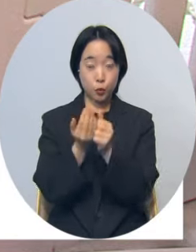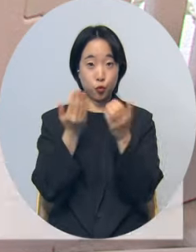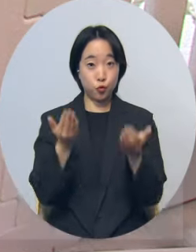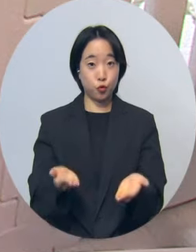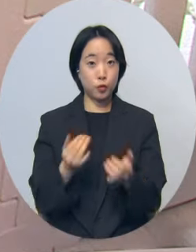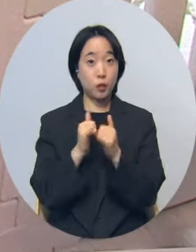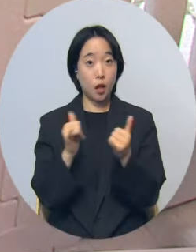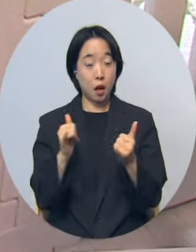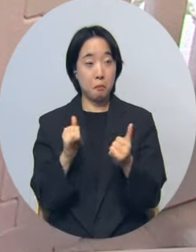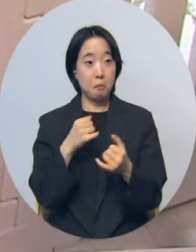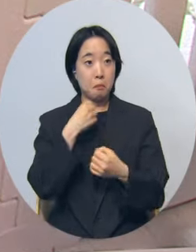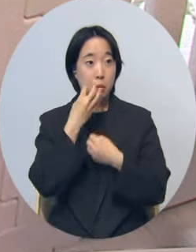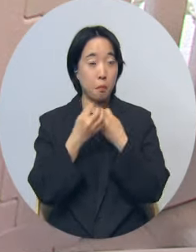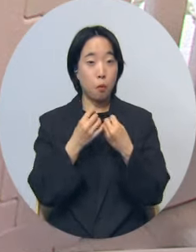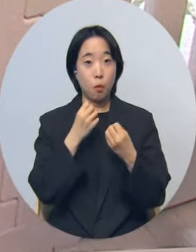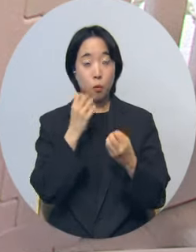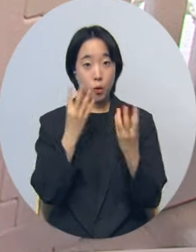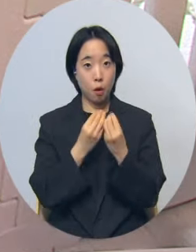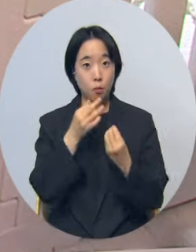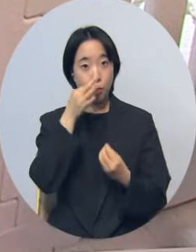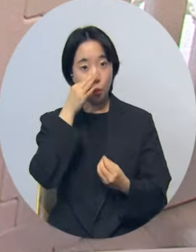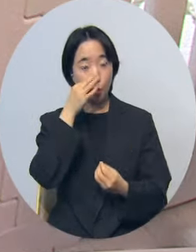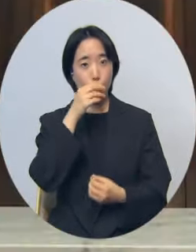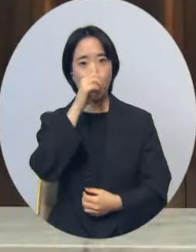대해 긍정적인 목소리를 냈습니다.